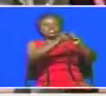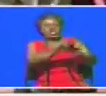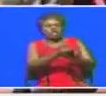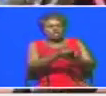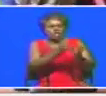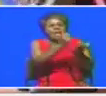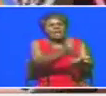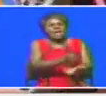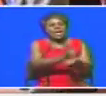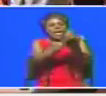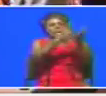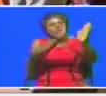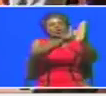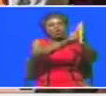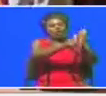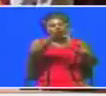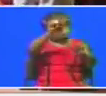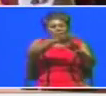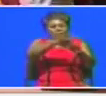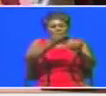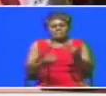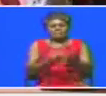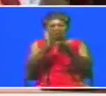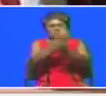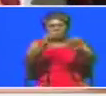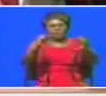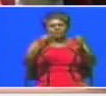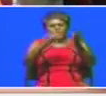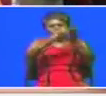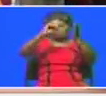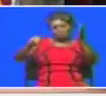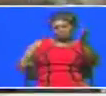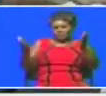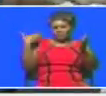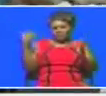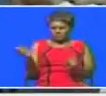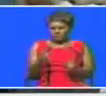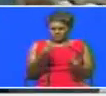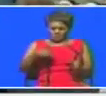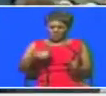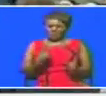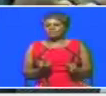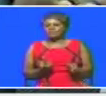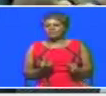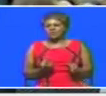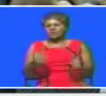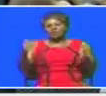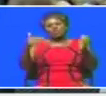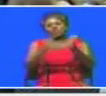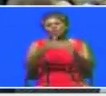mianya kwenye sheria za uchaguzi zilizosababisha uchaguzi wa urais kufutiliwa mbali. Sasa sisi tutasimamisha